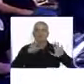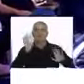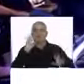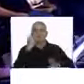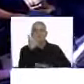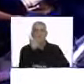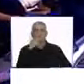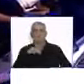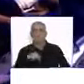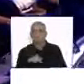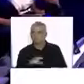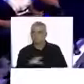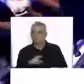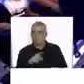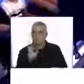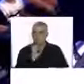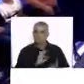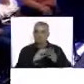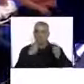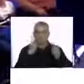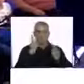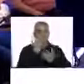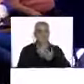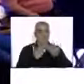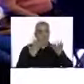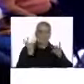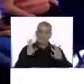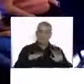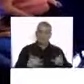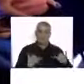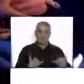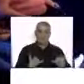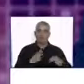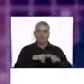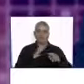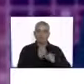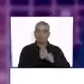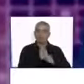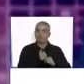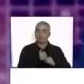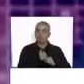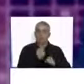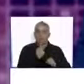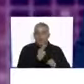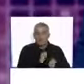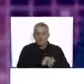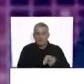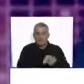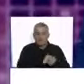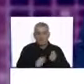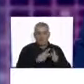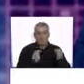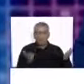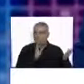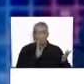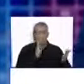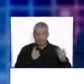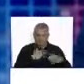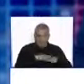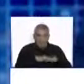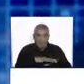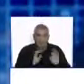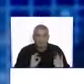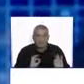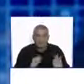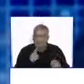99.7% מהמדינה הזאת בימים האלה, ואתם יודעים, חלק גדול מהם גם עכשיו, אחרי מה שהם עשו לנו, אומרים למחוק את עזה, מה הבעיה? אנחנו צריכים להתנצל,